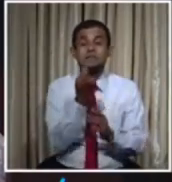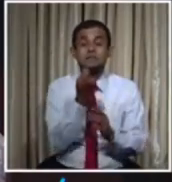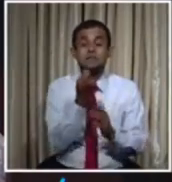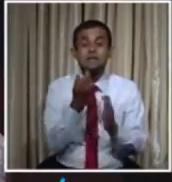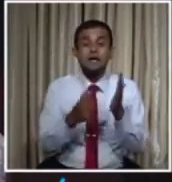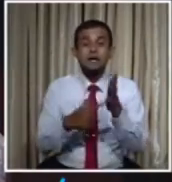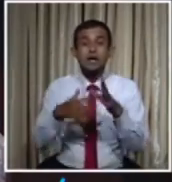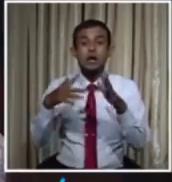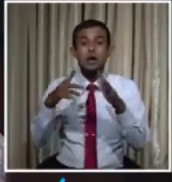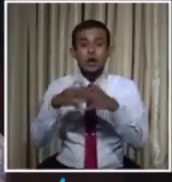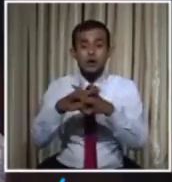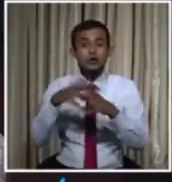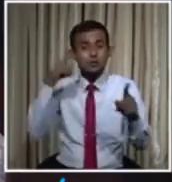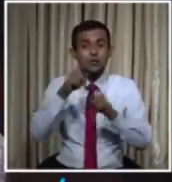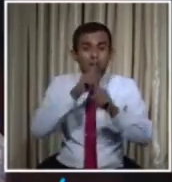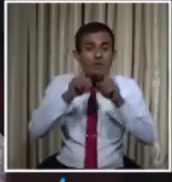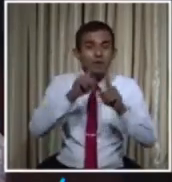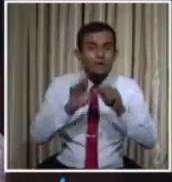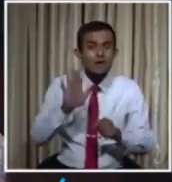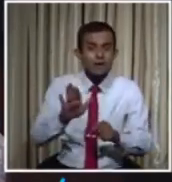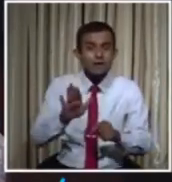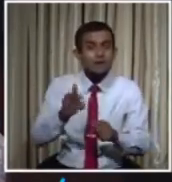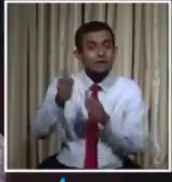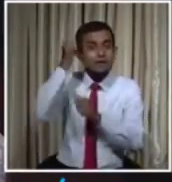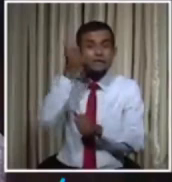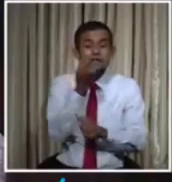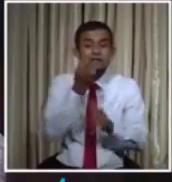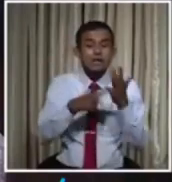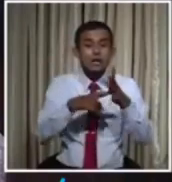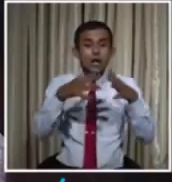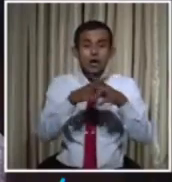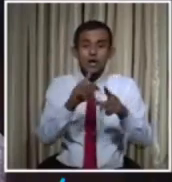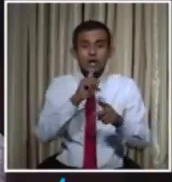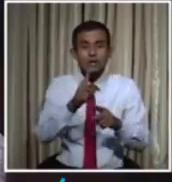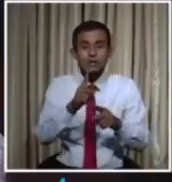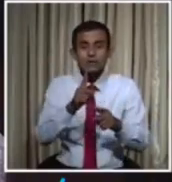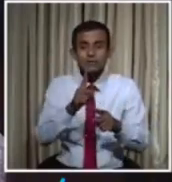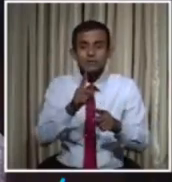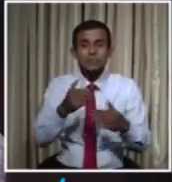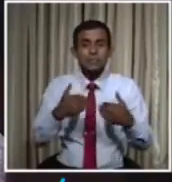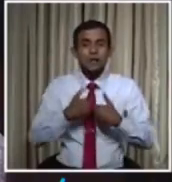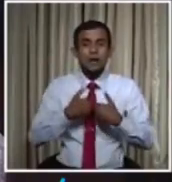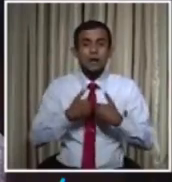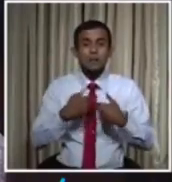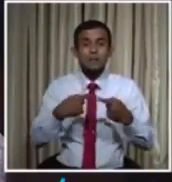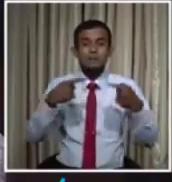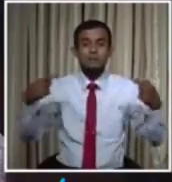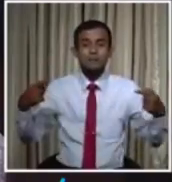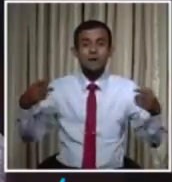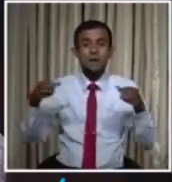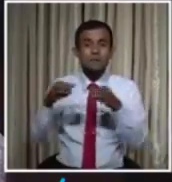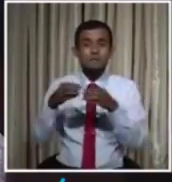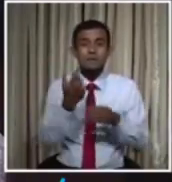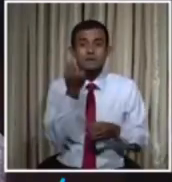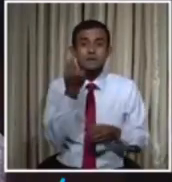නිලධාරීන් කතා කරනවා එදා මිල සූත්‍රය කිව්වහම අපේ ප්‍රතිපක්ෂ